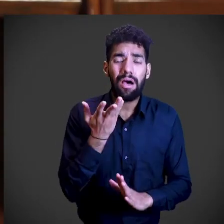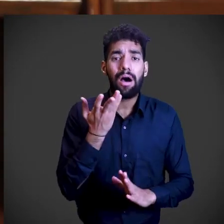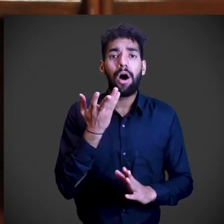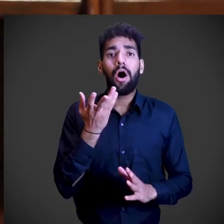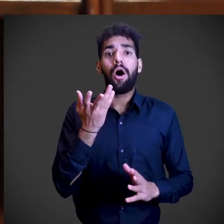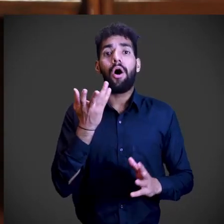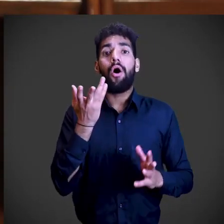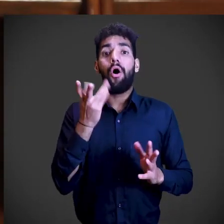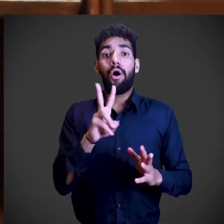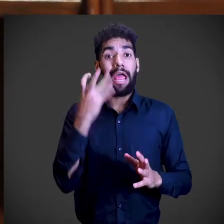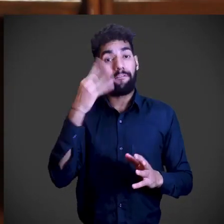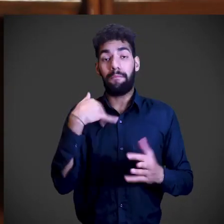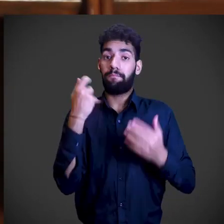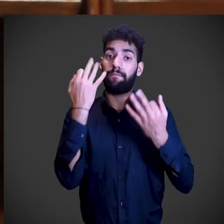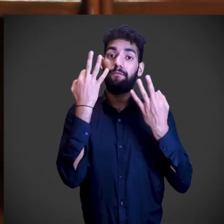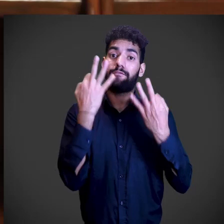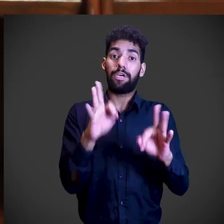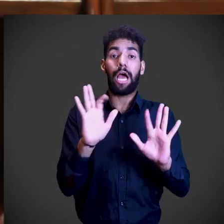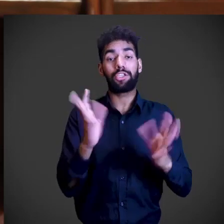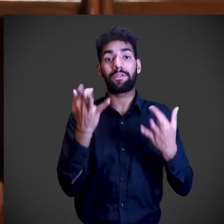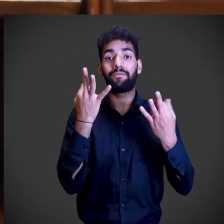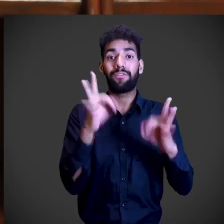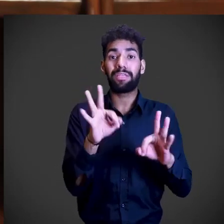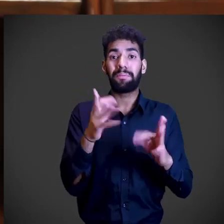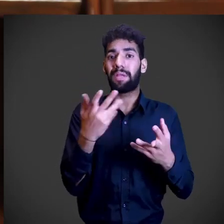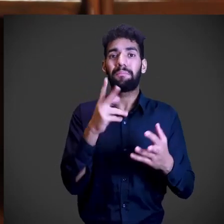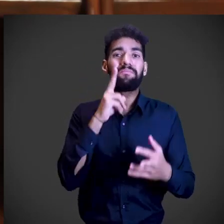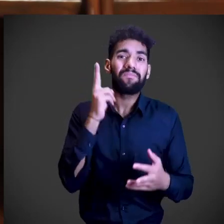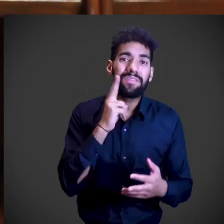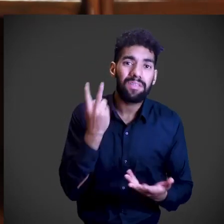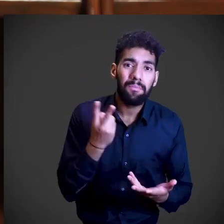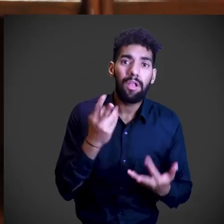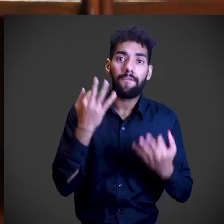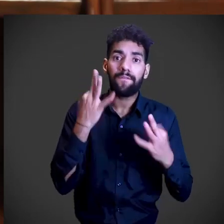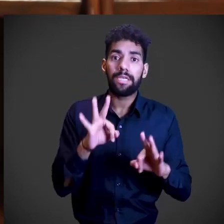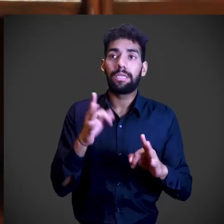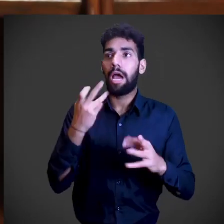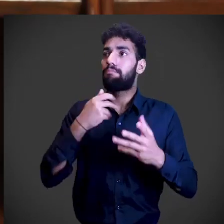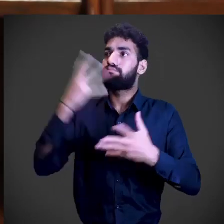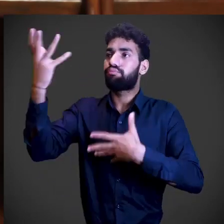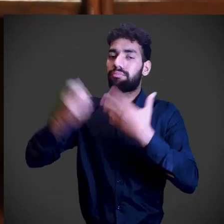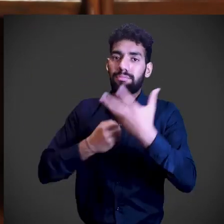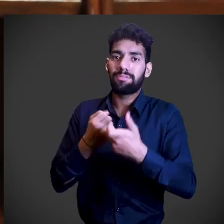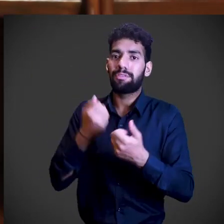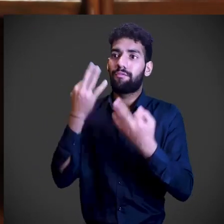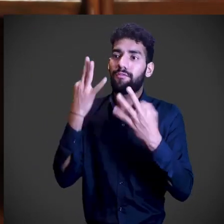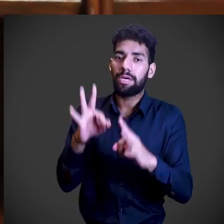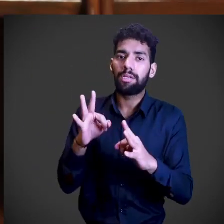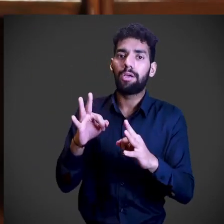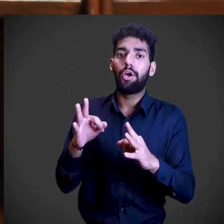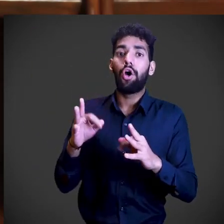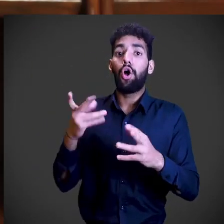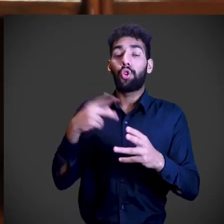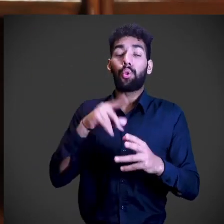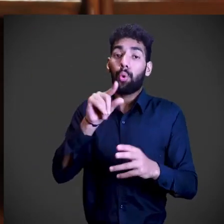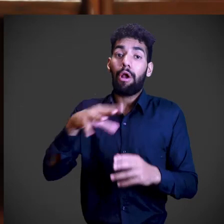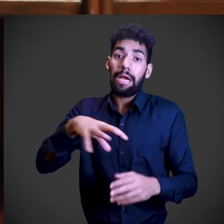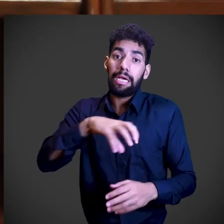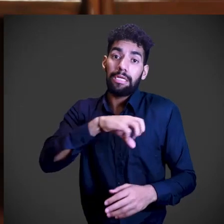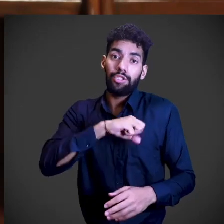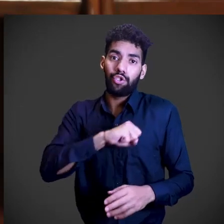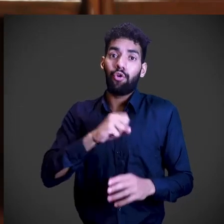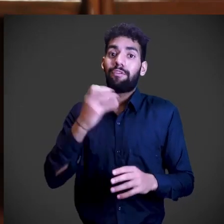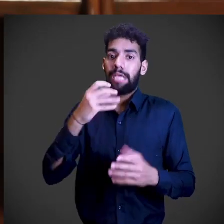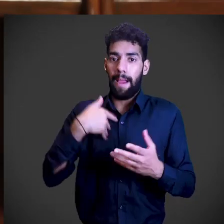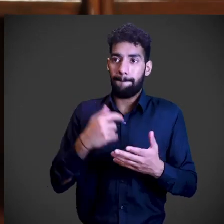सकता है उधर से हमारे फसल तैयार हो, उधर से बाहर से ये चीज़ें आ जाएँ बहुत। तो इन चीज़ों की वजह से कुछ ना कुछ कंट्रोल रखना पड़ता है हर कंट्री